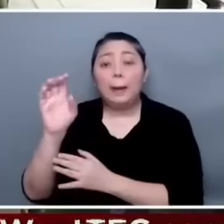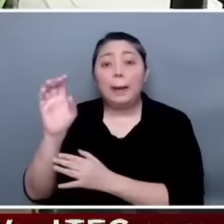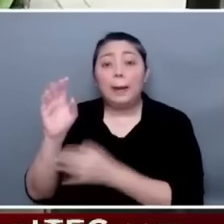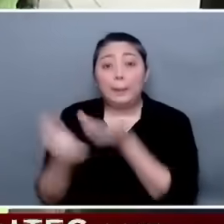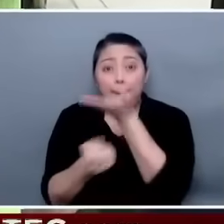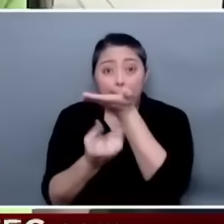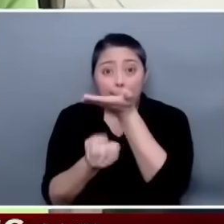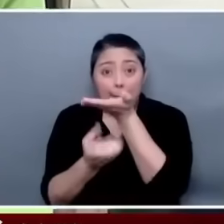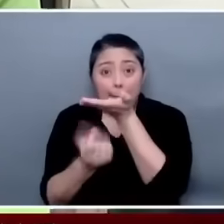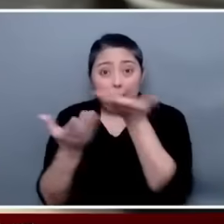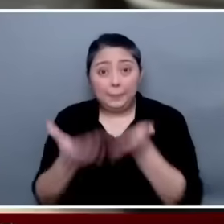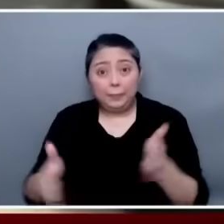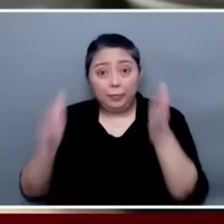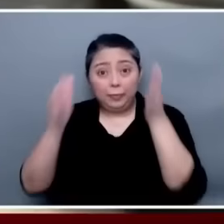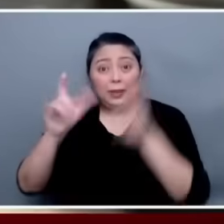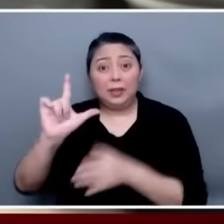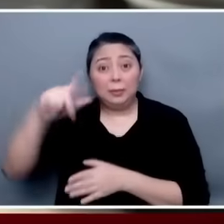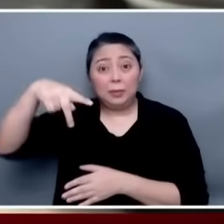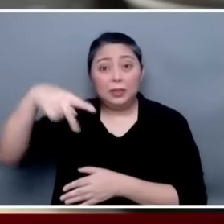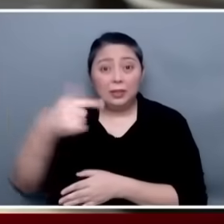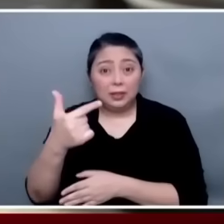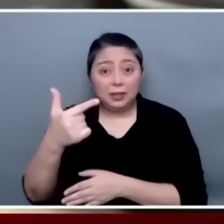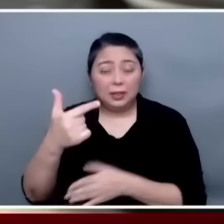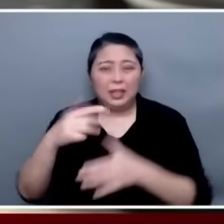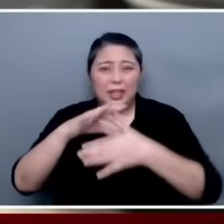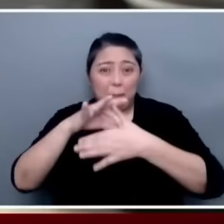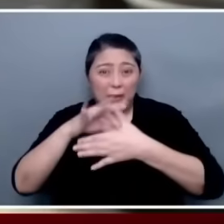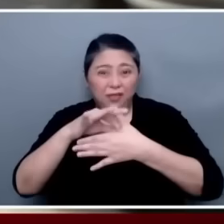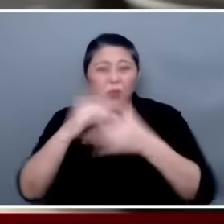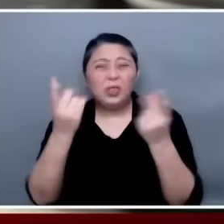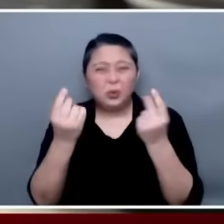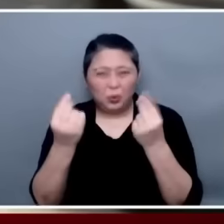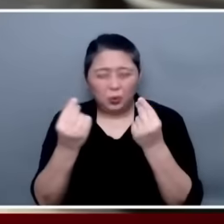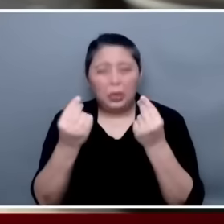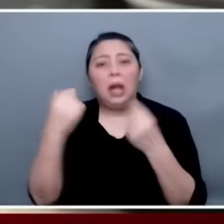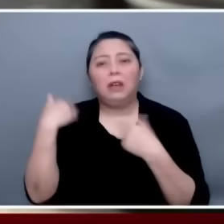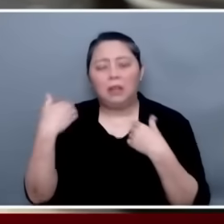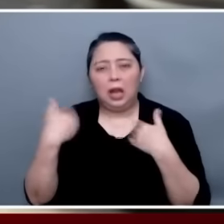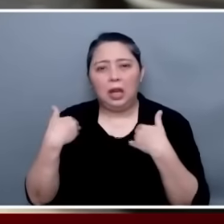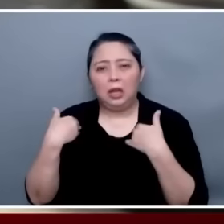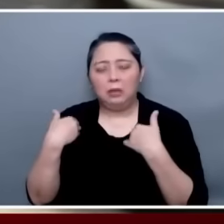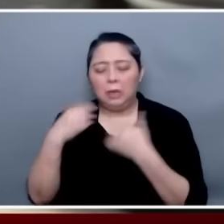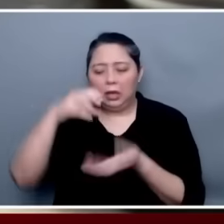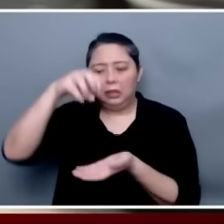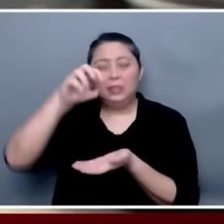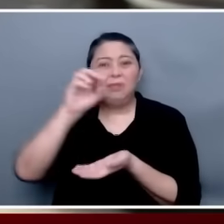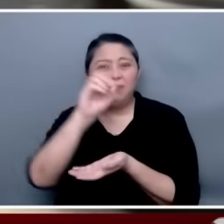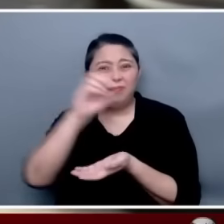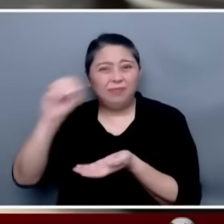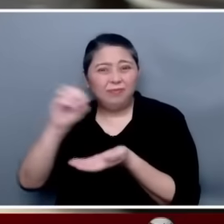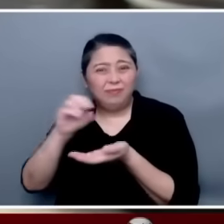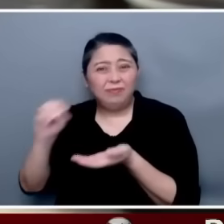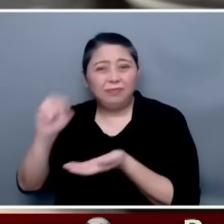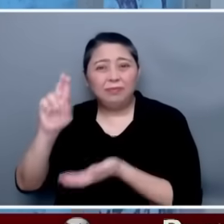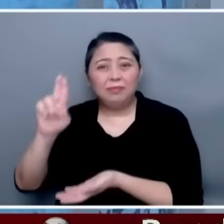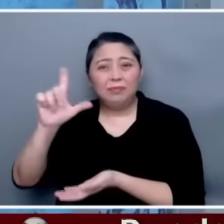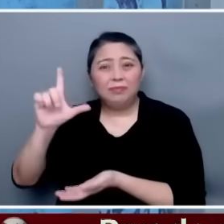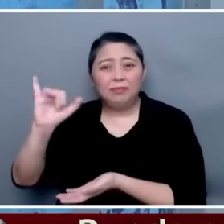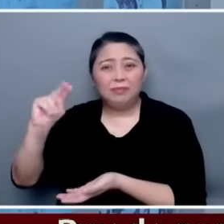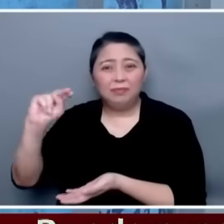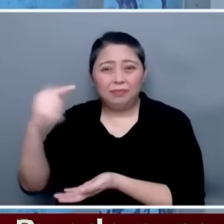Lahat naman po ngayon nagtaas. Kaya ang ano namin, sa takal na lang. Nagbabawas kami ng takal, pero ang presyo, ganun pa